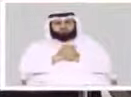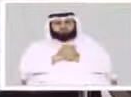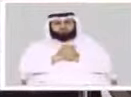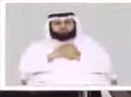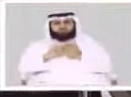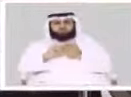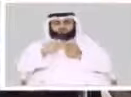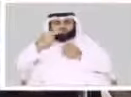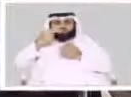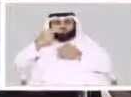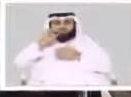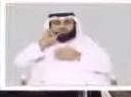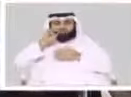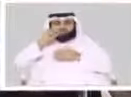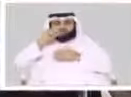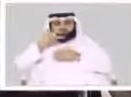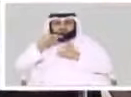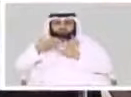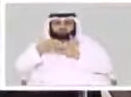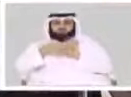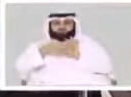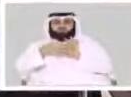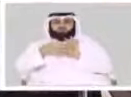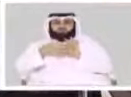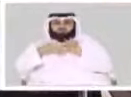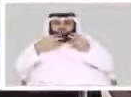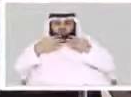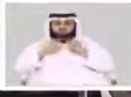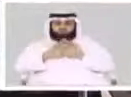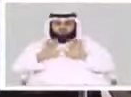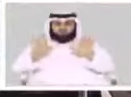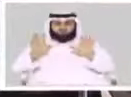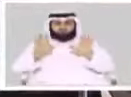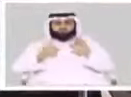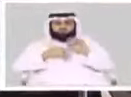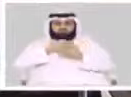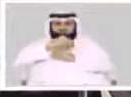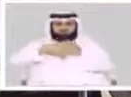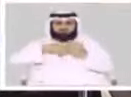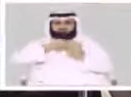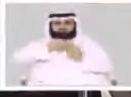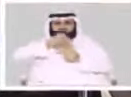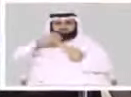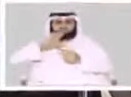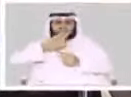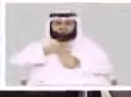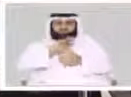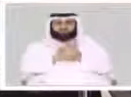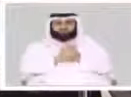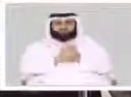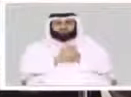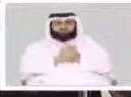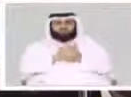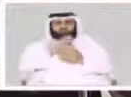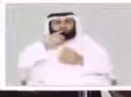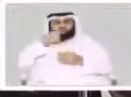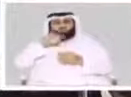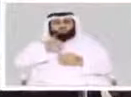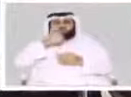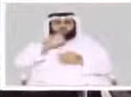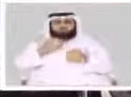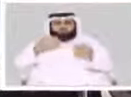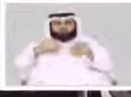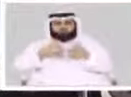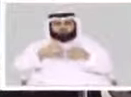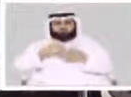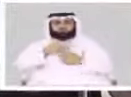العهد. نعم. حينما طلب هذه الآية العظيمة لأجل أن يزداد إيمانه ويقينه، فكيف